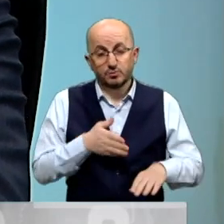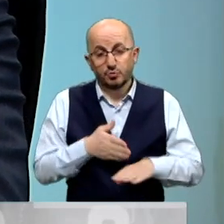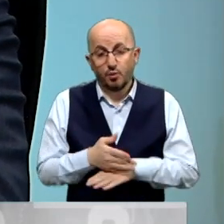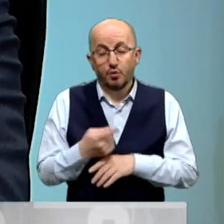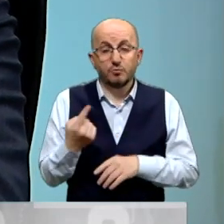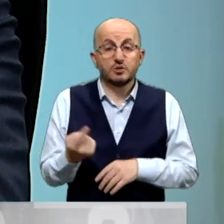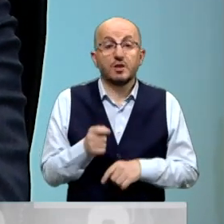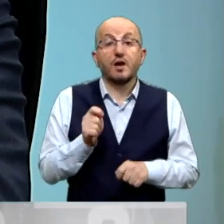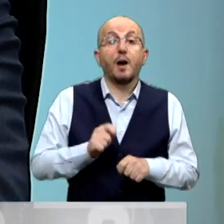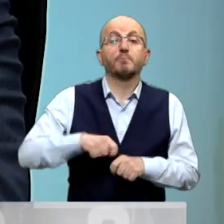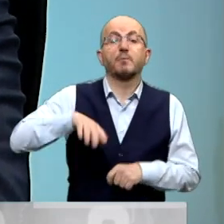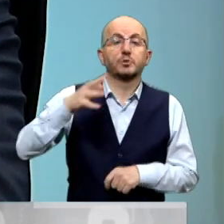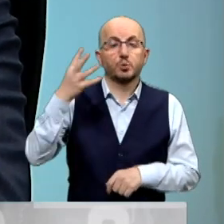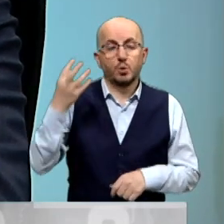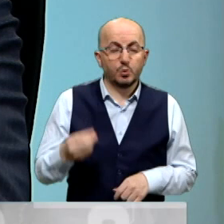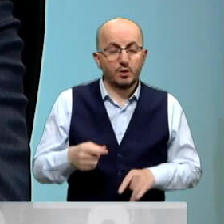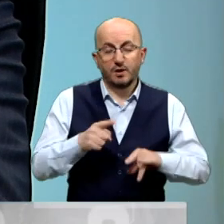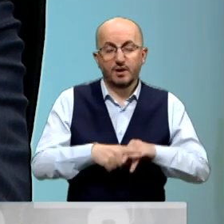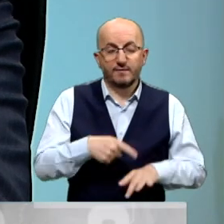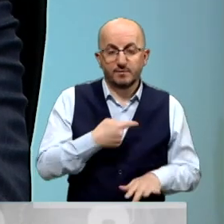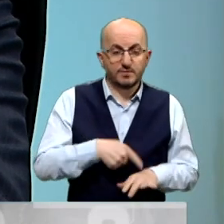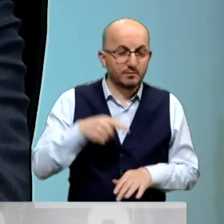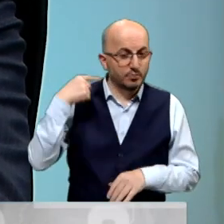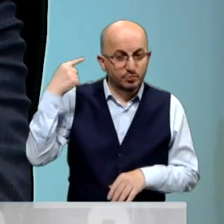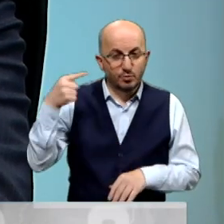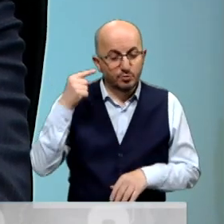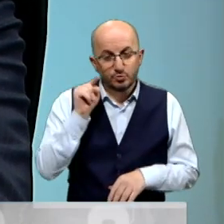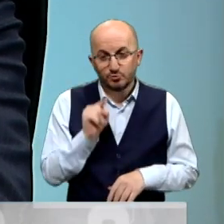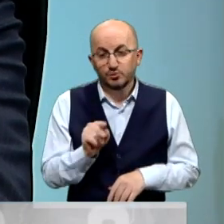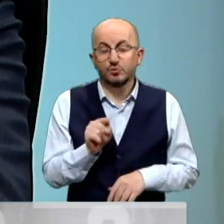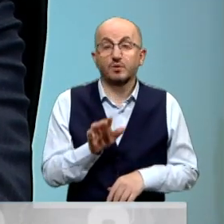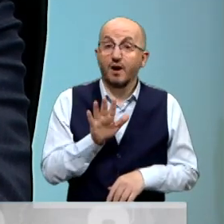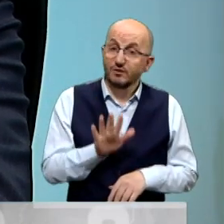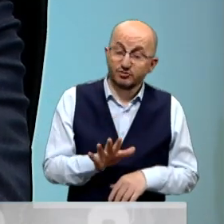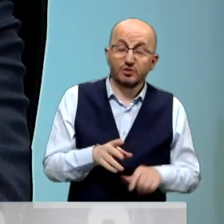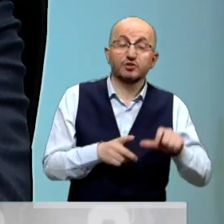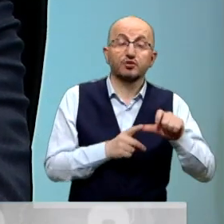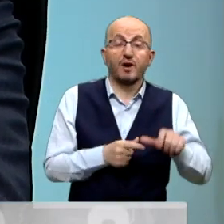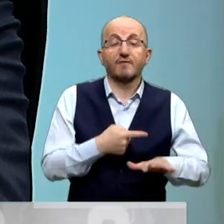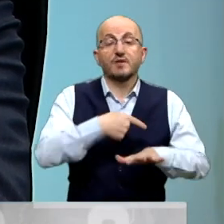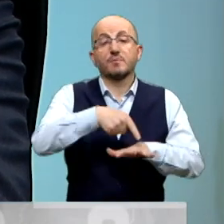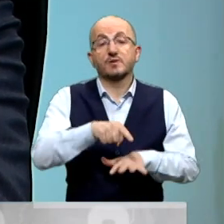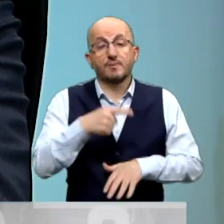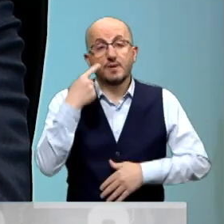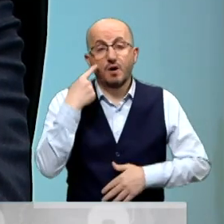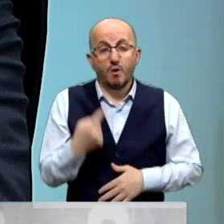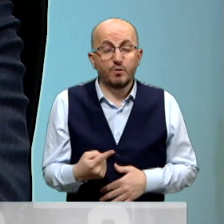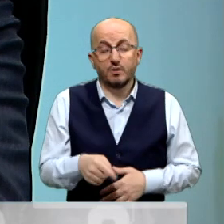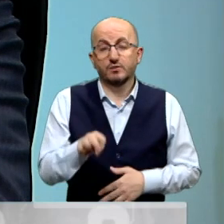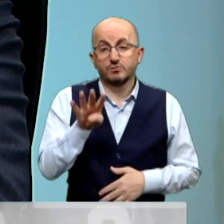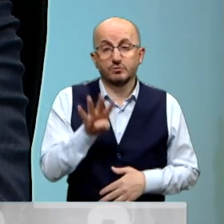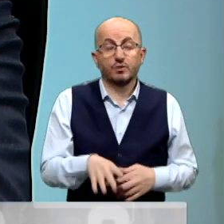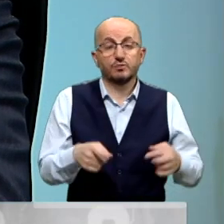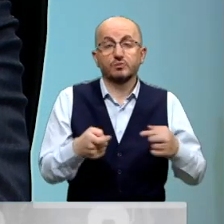yapmamış olurlar Hanefi mezhebinin görüşü budur ancak Şafi mezhebine göre 4